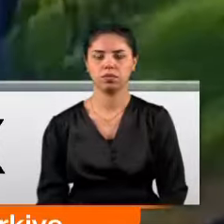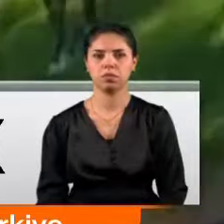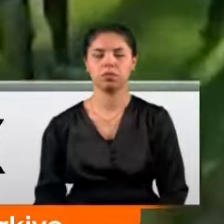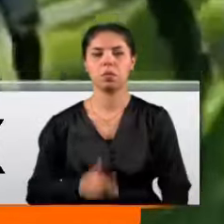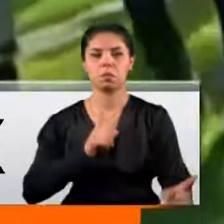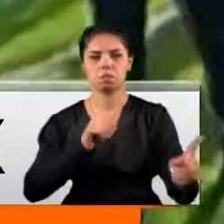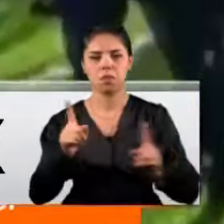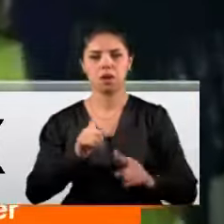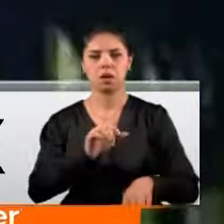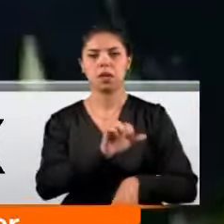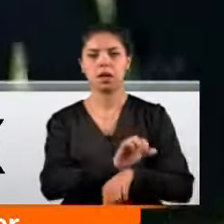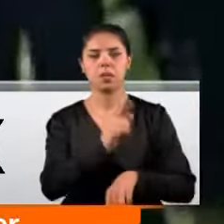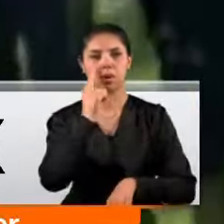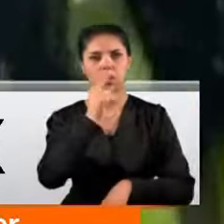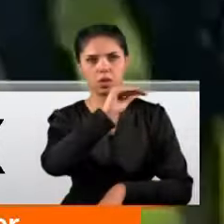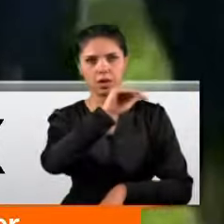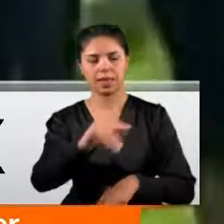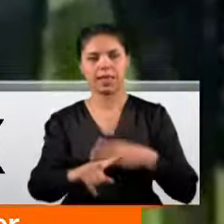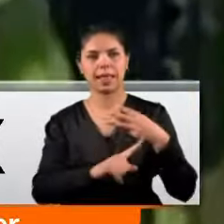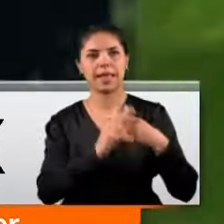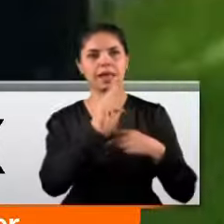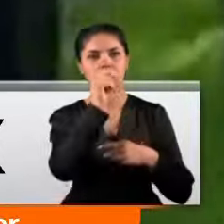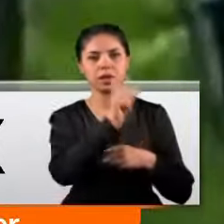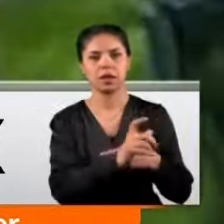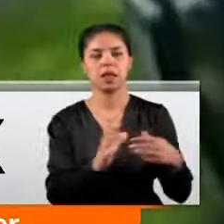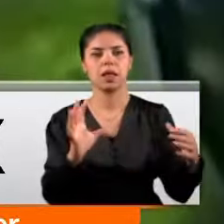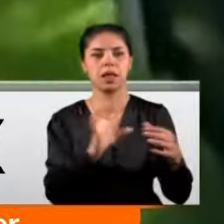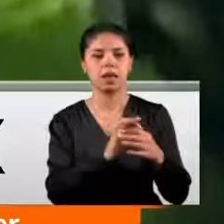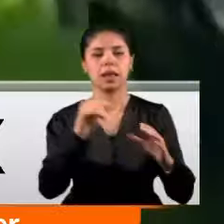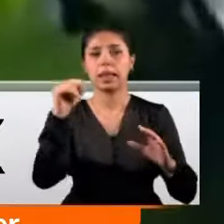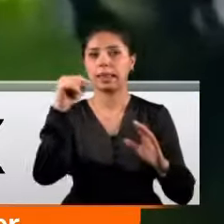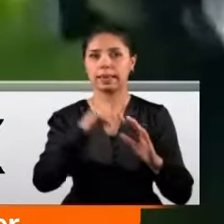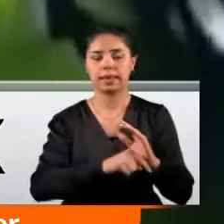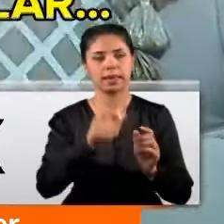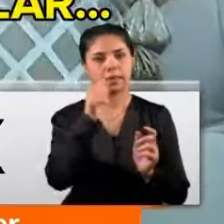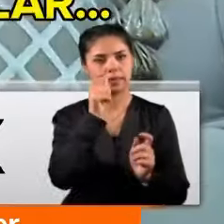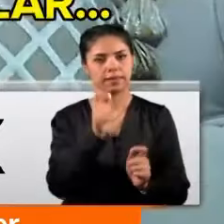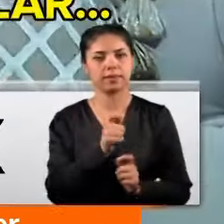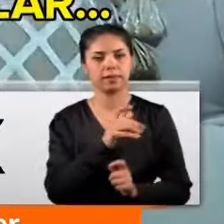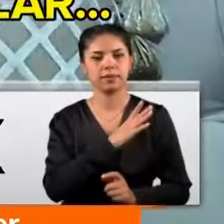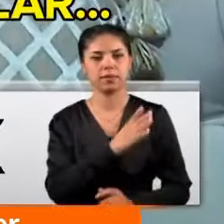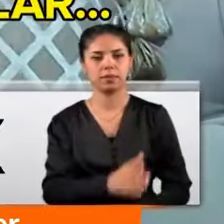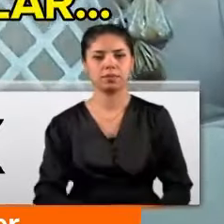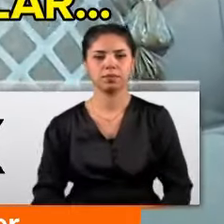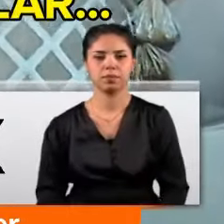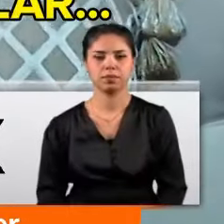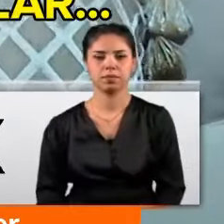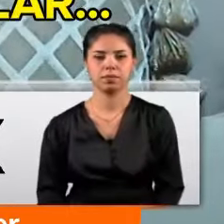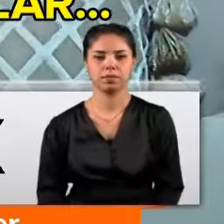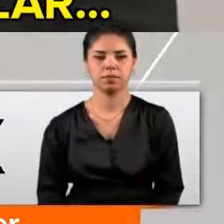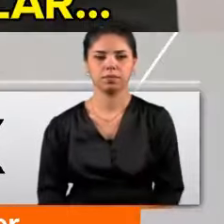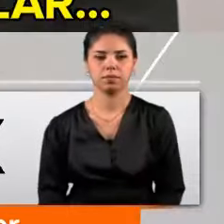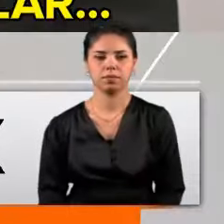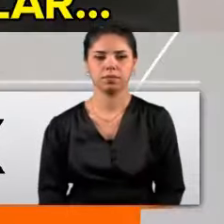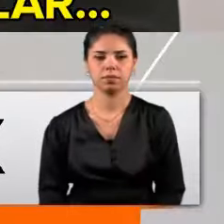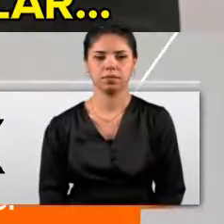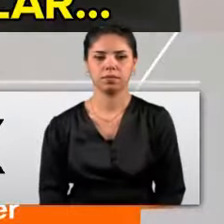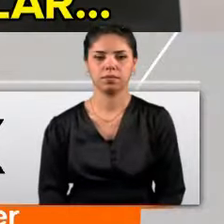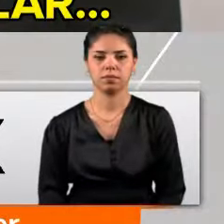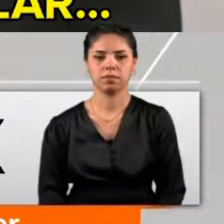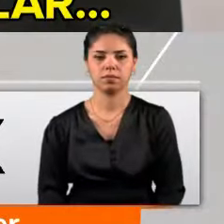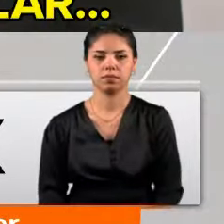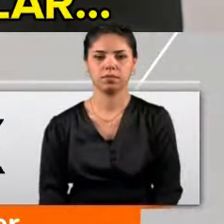Duruşmaya elleri kelepçeli getirilen Eylem Tok'la ilgili detaysa dikkat çekiciydi. Yüzü çok kötüydü diyordun değil mi?